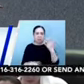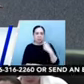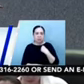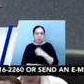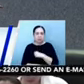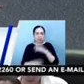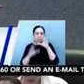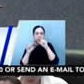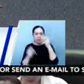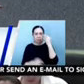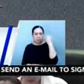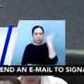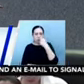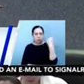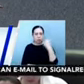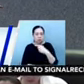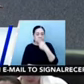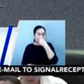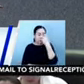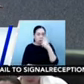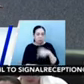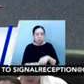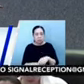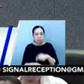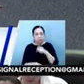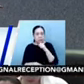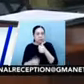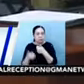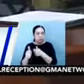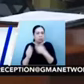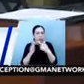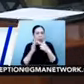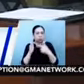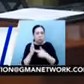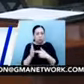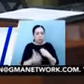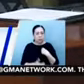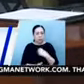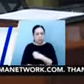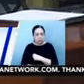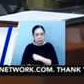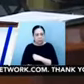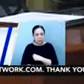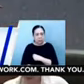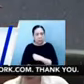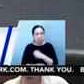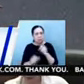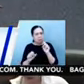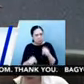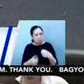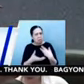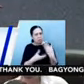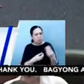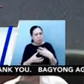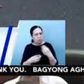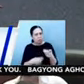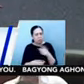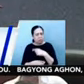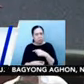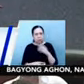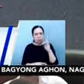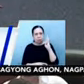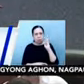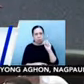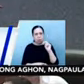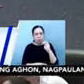Zubiri. Dahil bukod sa hindi raw ito alinsunod sa rules ng Senado, nakakalabas naman daw si Revilla. The rules is very explicit.